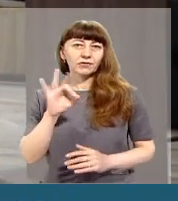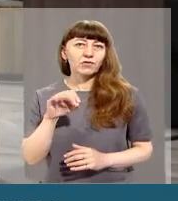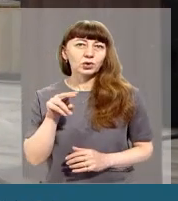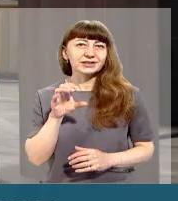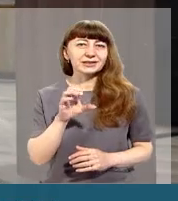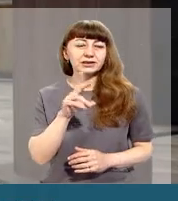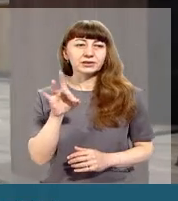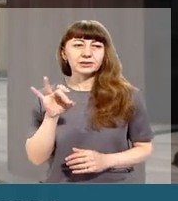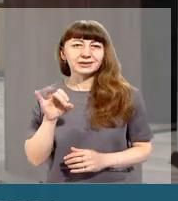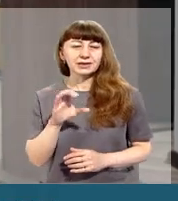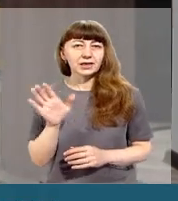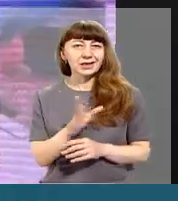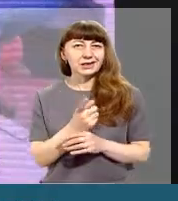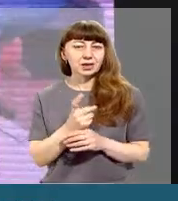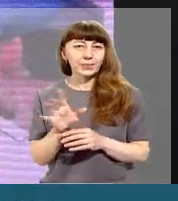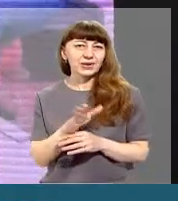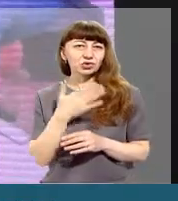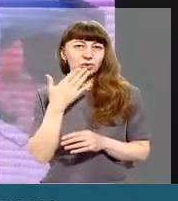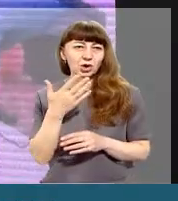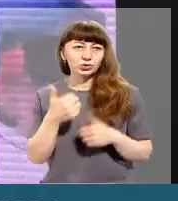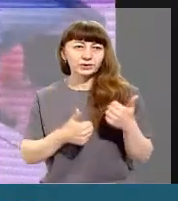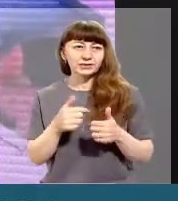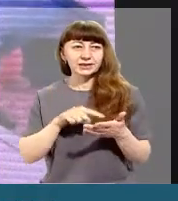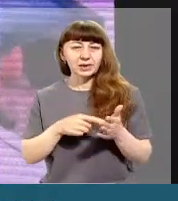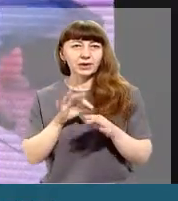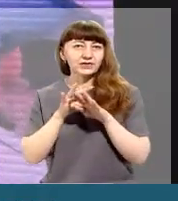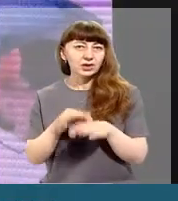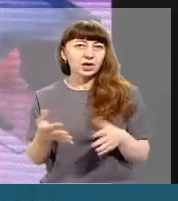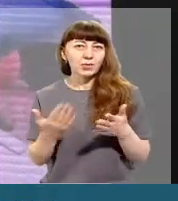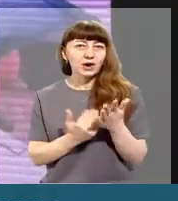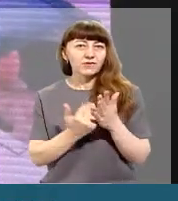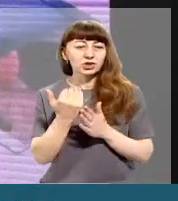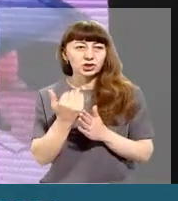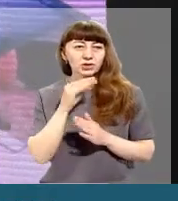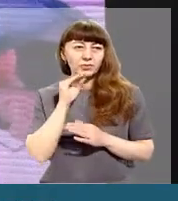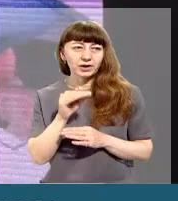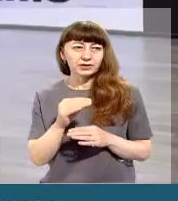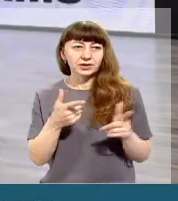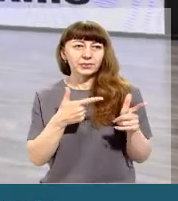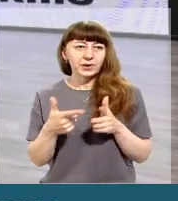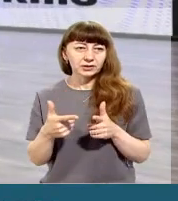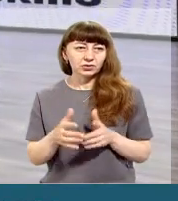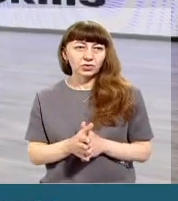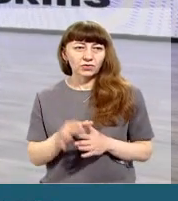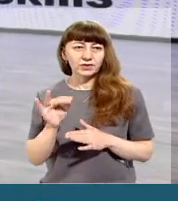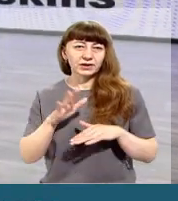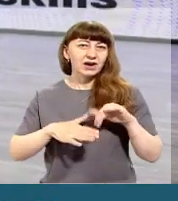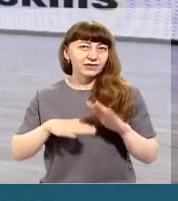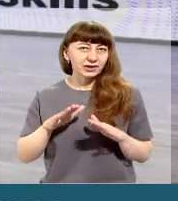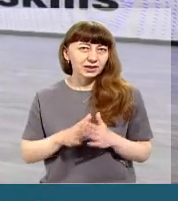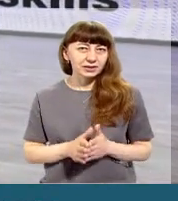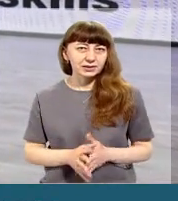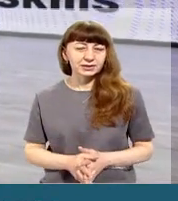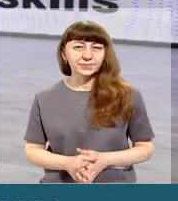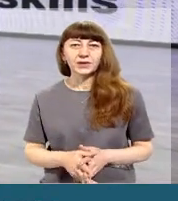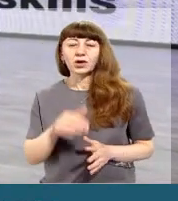WorldSkills – это международные соревнования, целью проведения которых является повышение профессиональной подготовки и квалификации